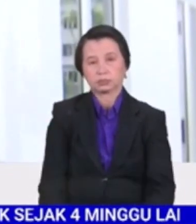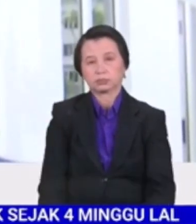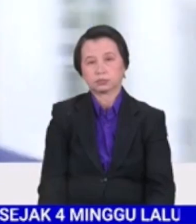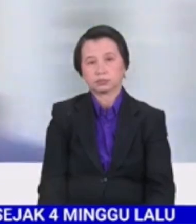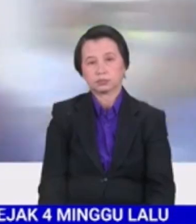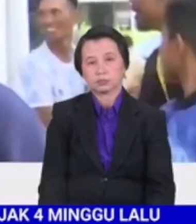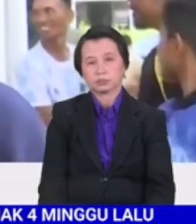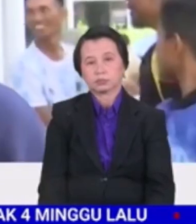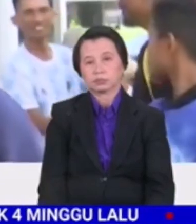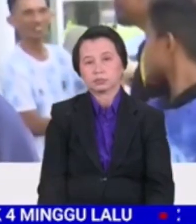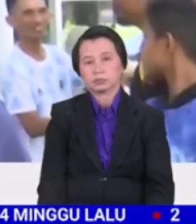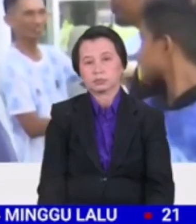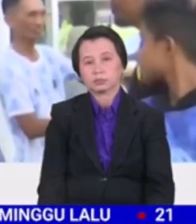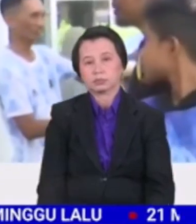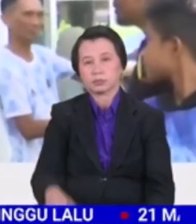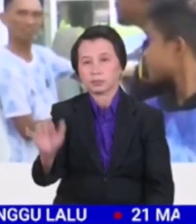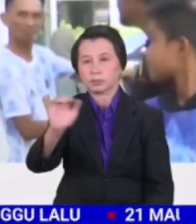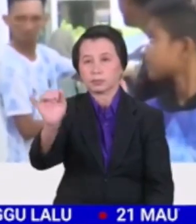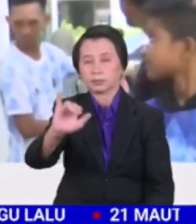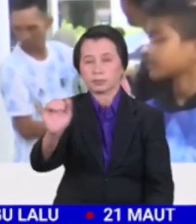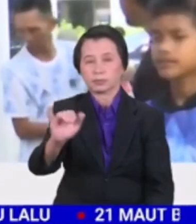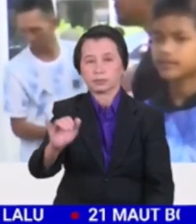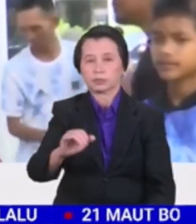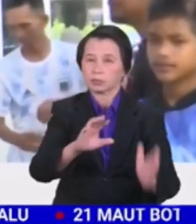Terima kasih sangatlah belanja-belanja